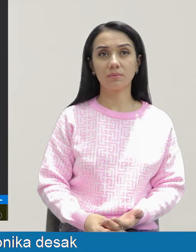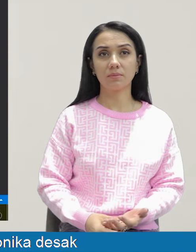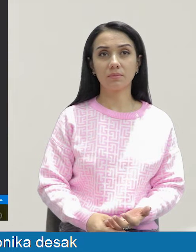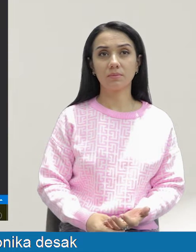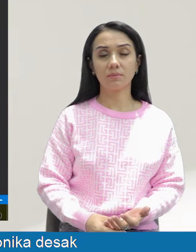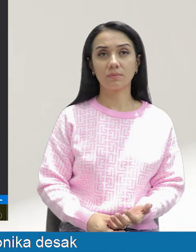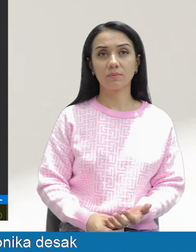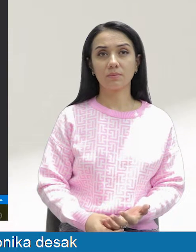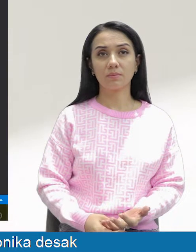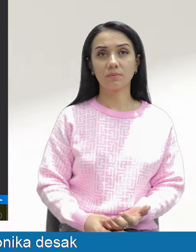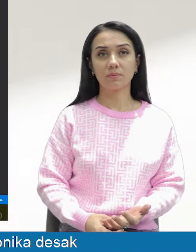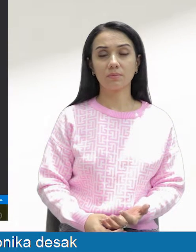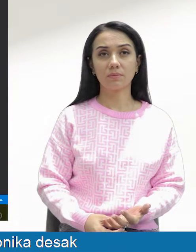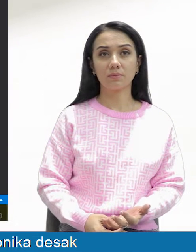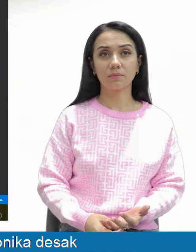Matematika.